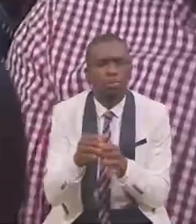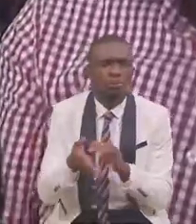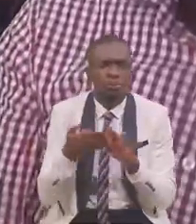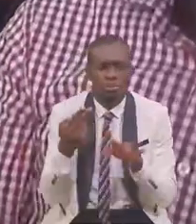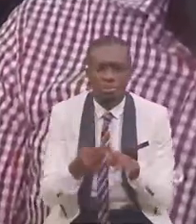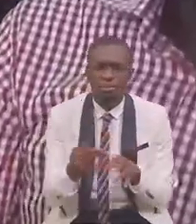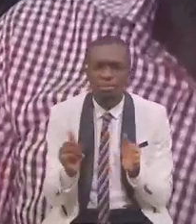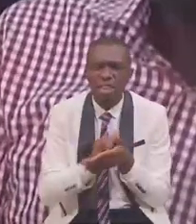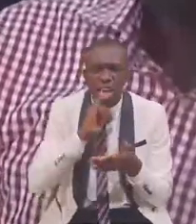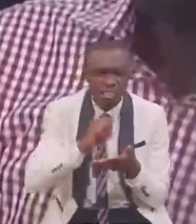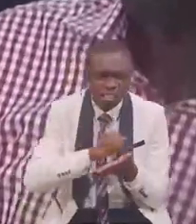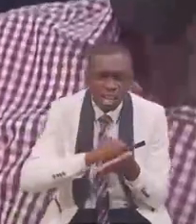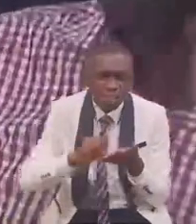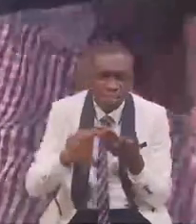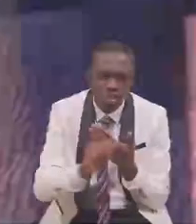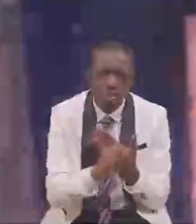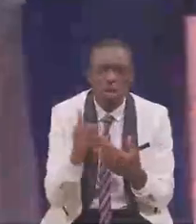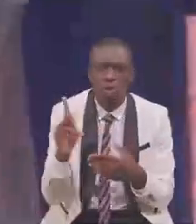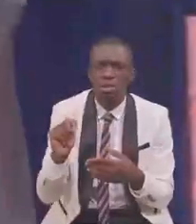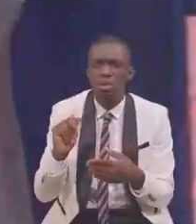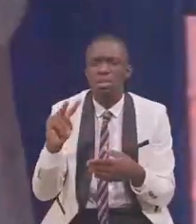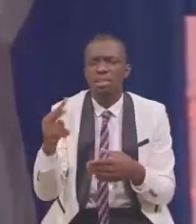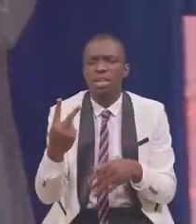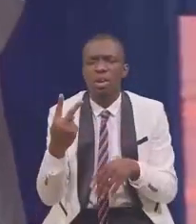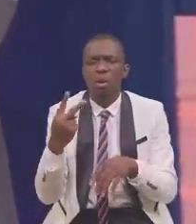Seigneur fait dans le cœur. C'est dit que,